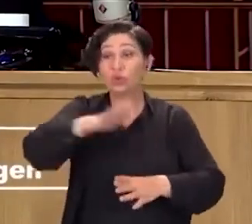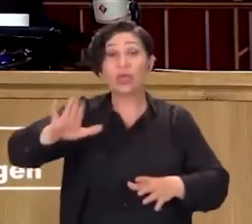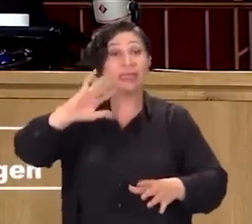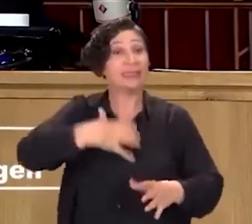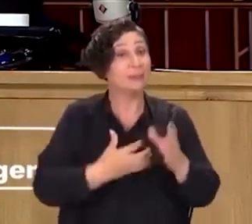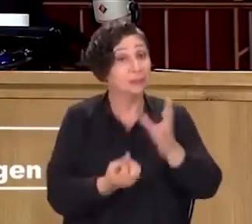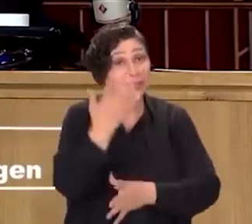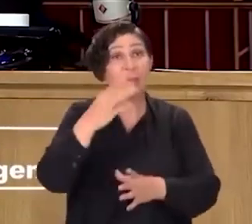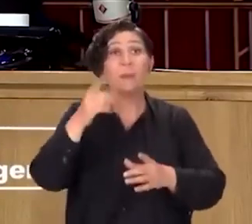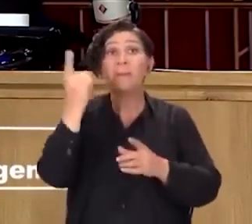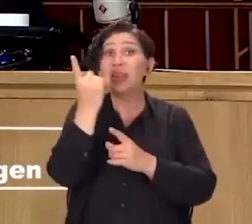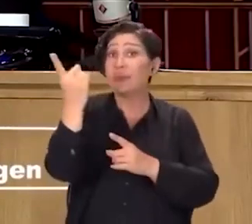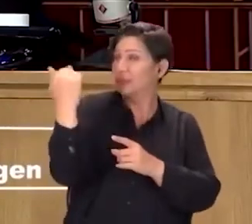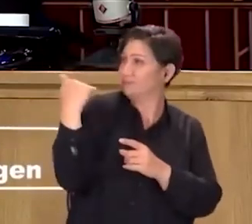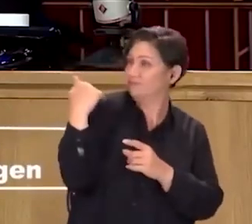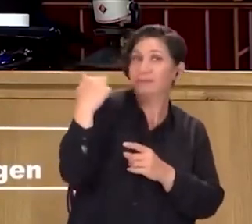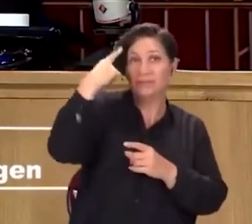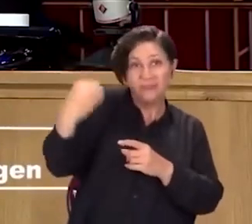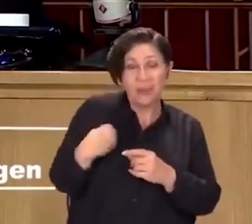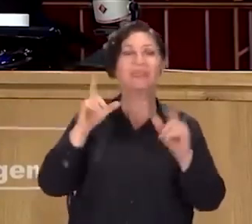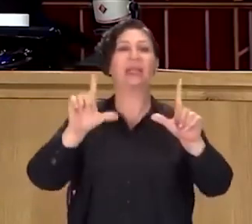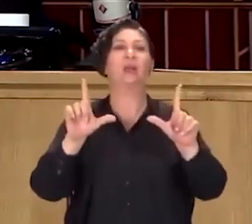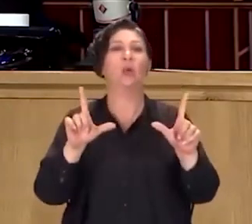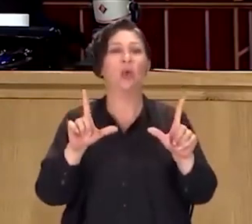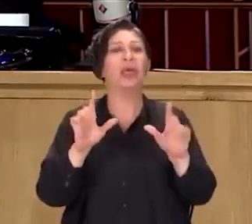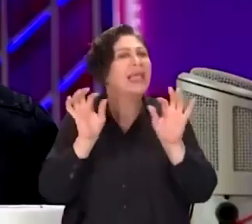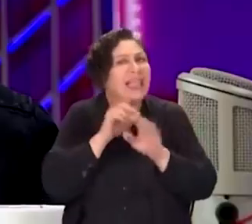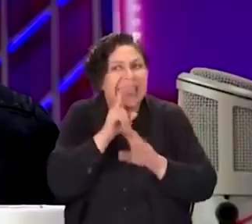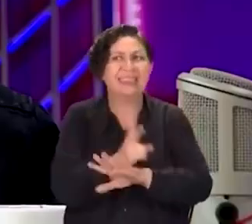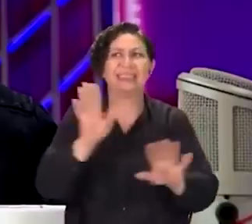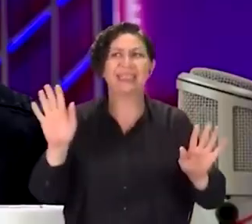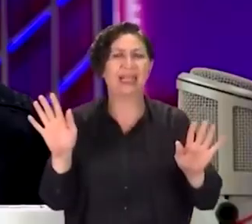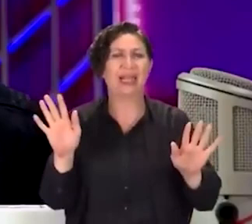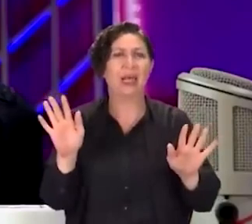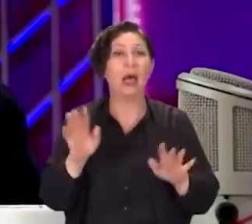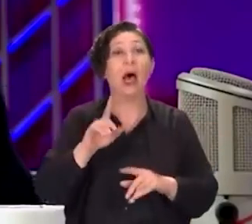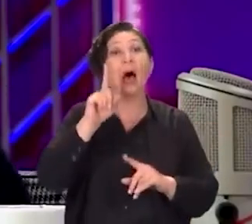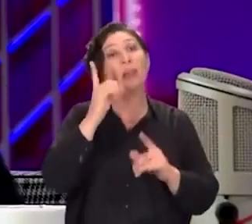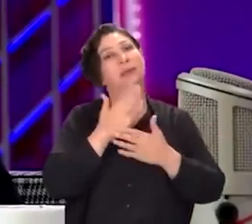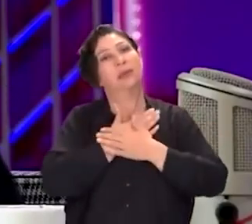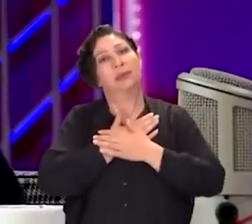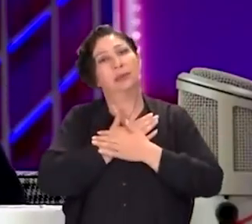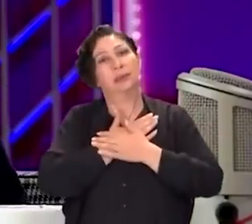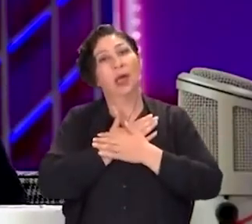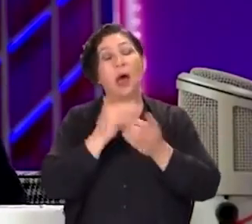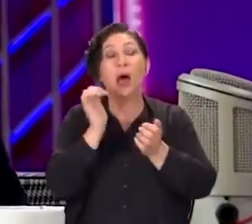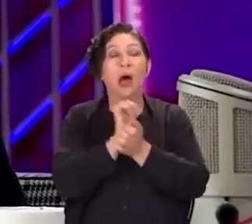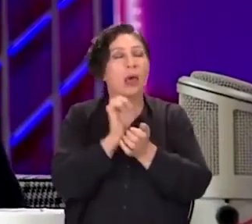çık. Birilerinin bize bunu söylemesi gerekiyor mutlaka. Evet. Kesinlikle. Allah'tan aileme